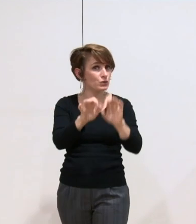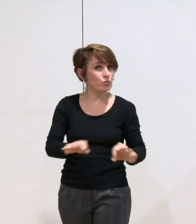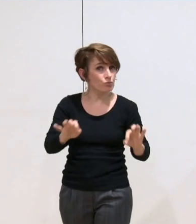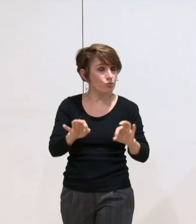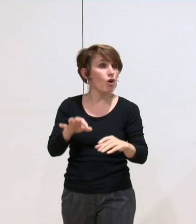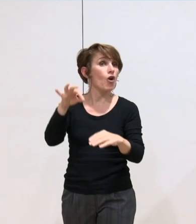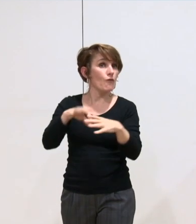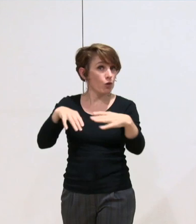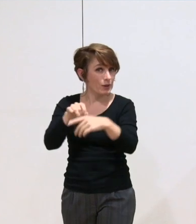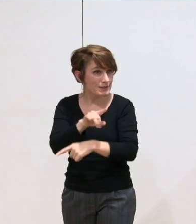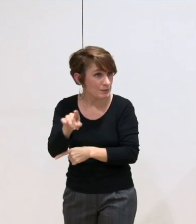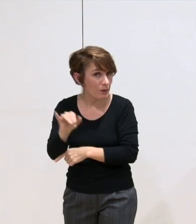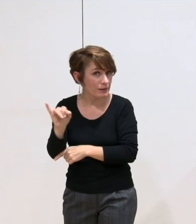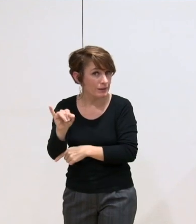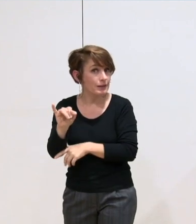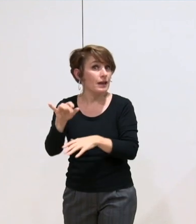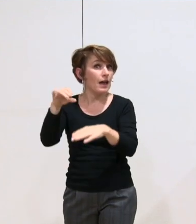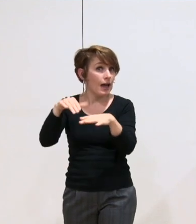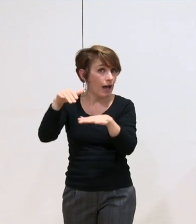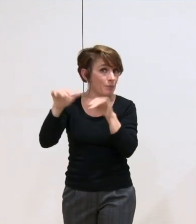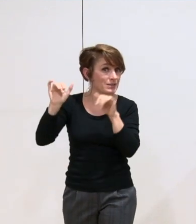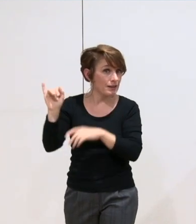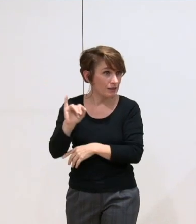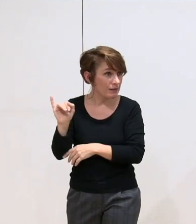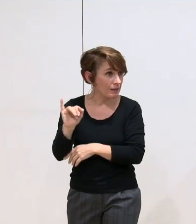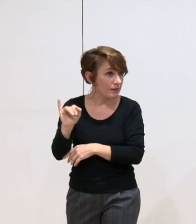prend pas part au vote ? Qui s'abstient ?